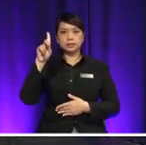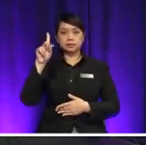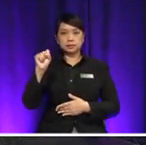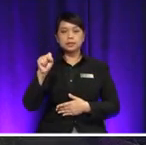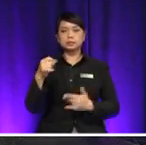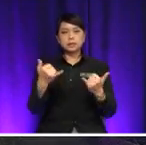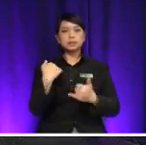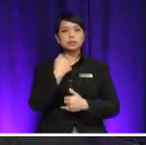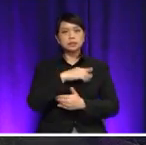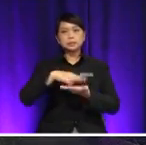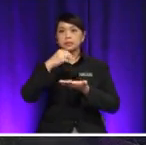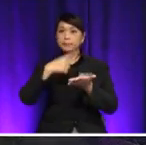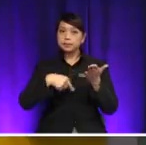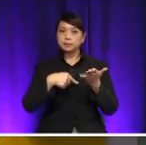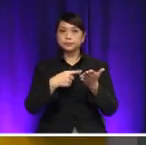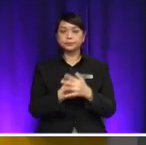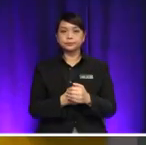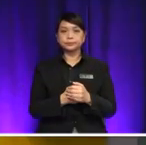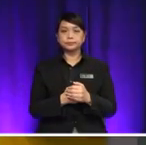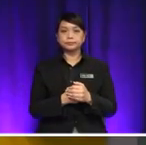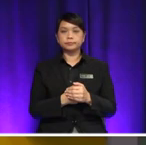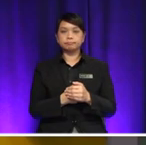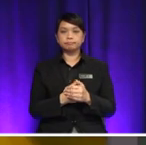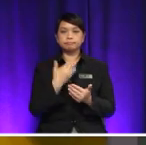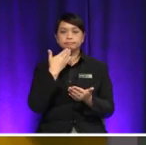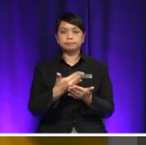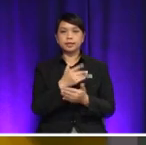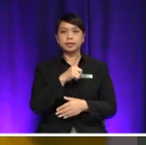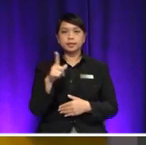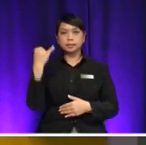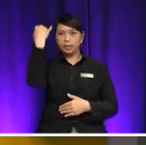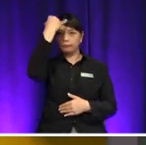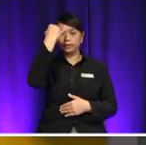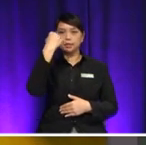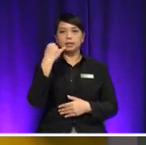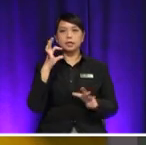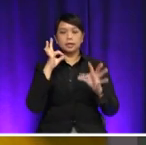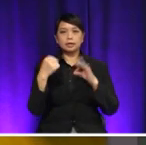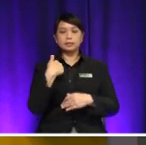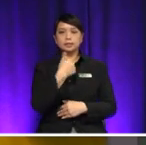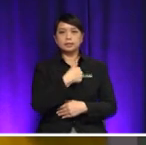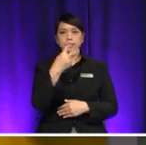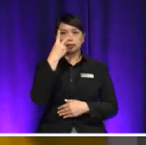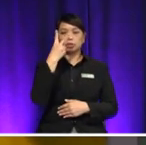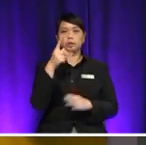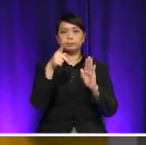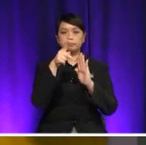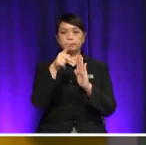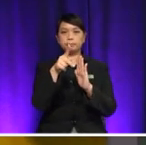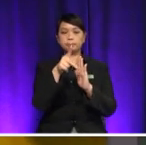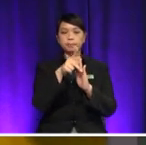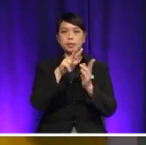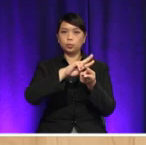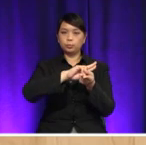sama-sama oke baiklah Irfan Oke kalau kita tengok kepada perubahan data nih kita